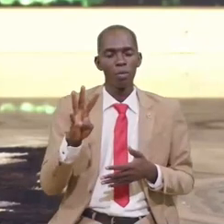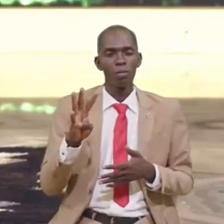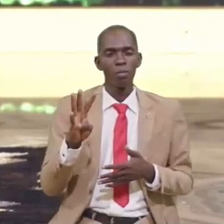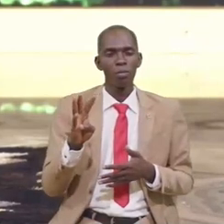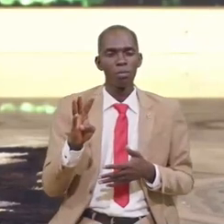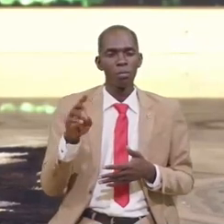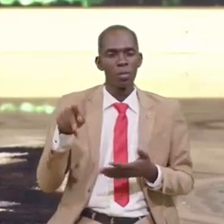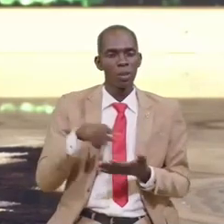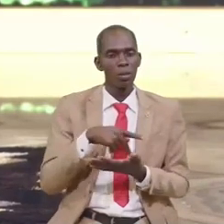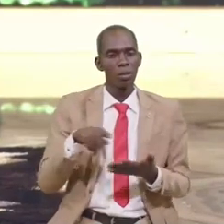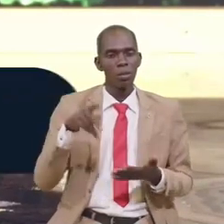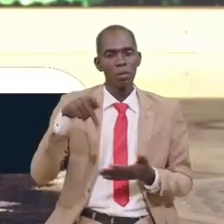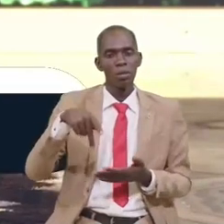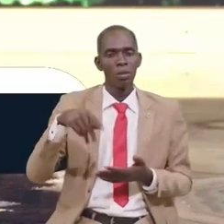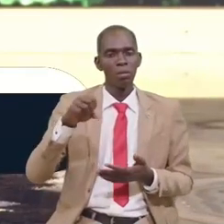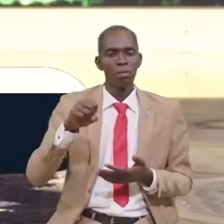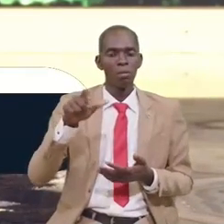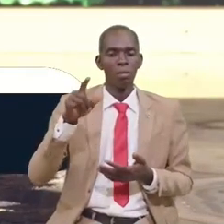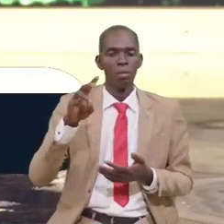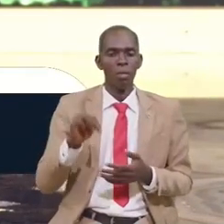Psaume